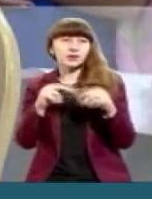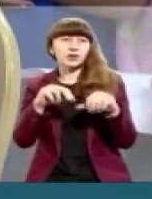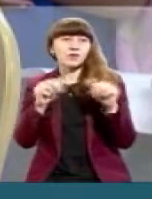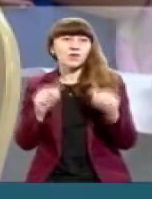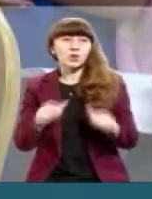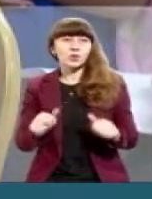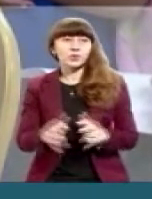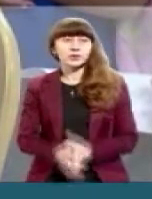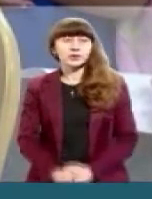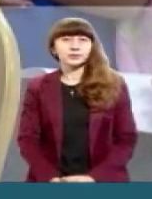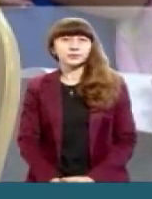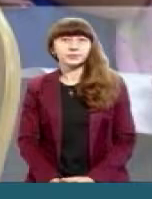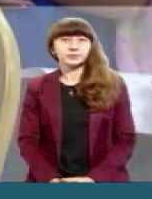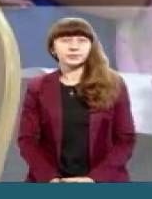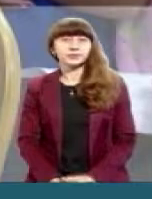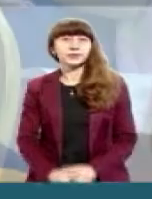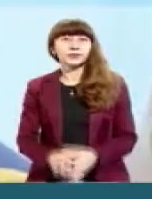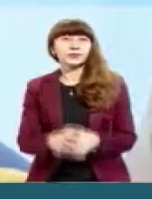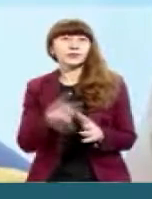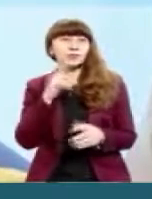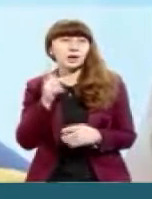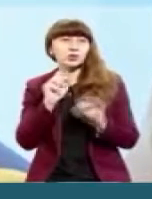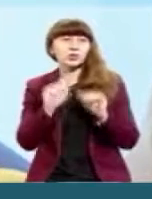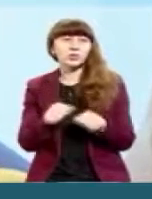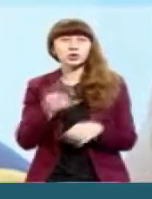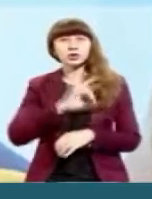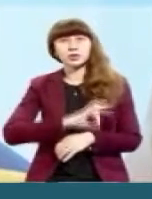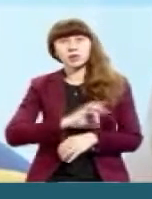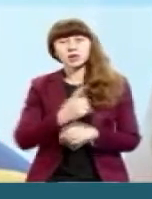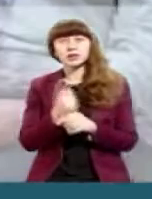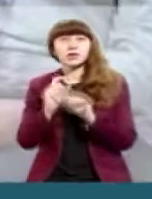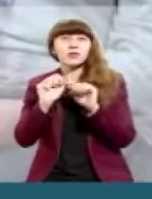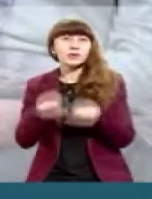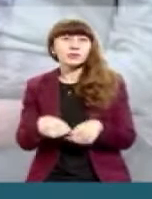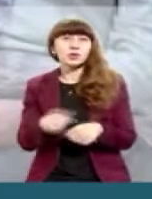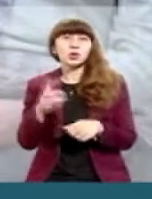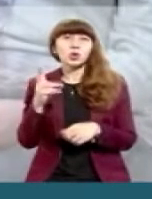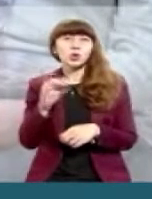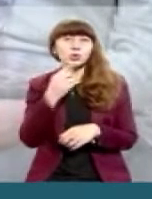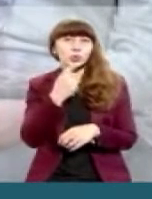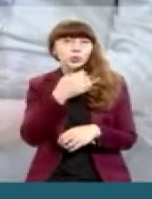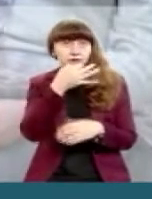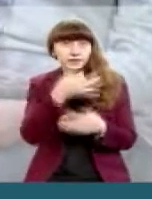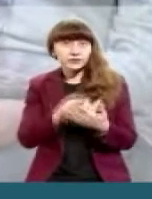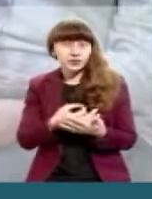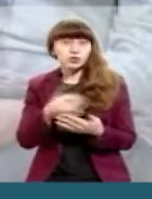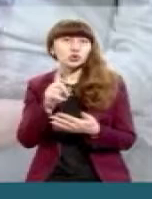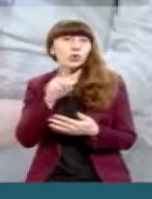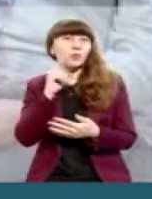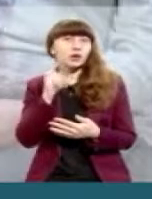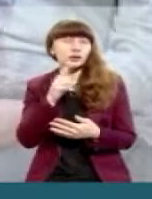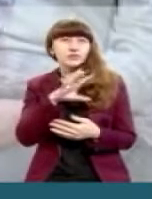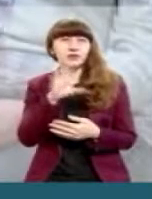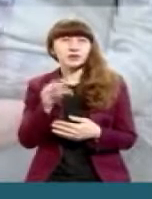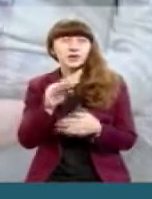кеңінен қолдана алады. Десек те күні бүгін қызметтегі жас мамандардың бәрі баспаналы деп басып айту қиын. Мемлекеттік бағдарламалардың тиімділігіне